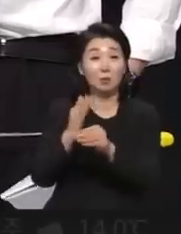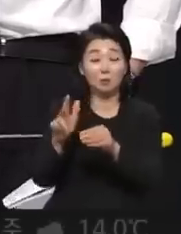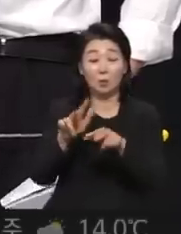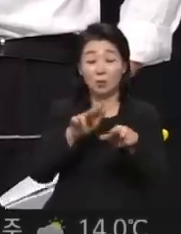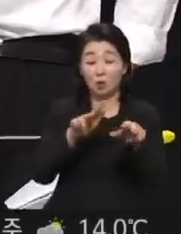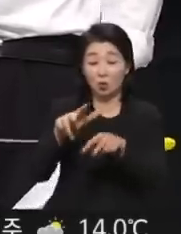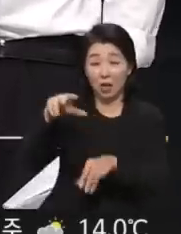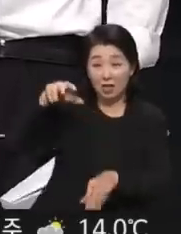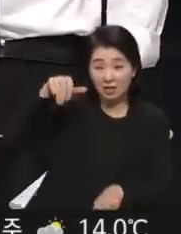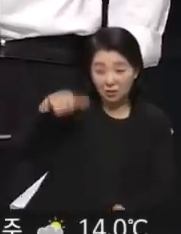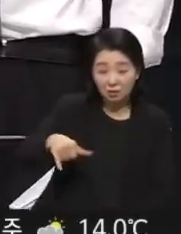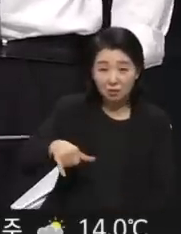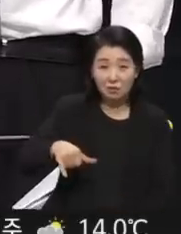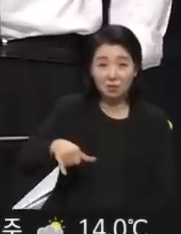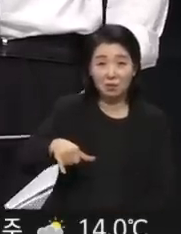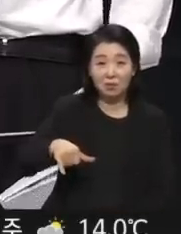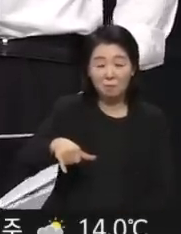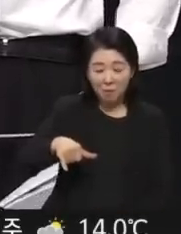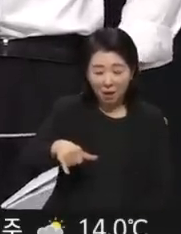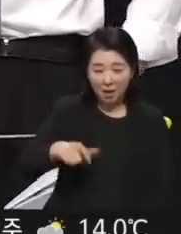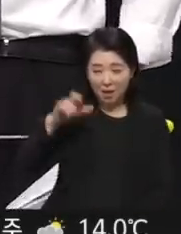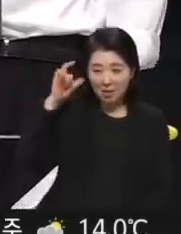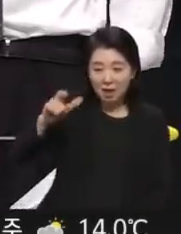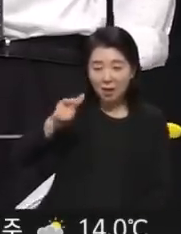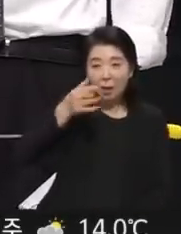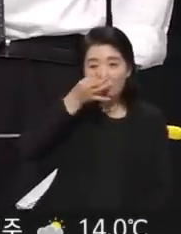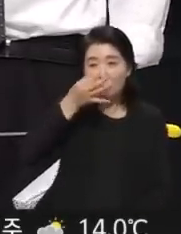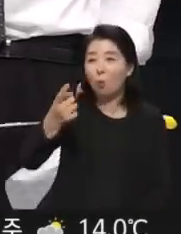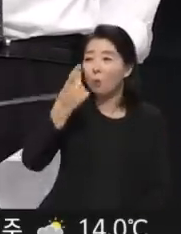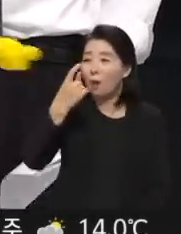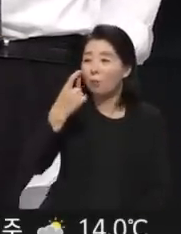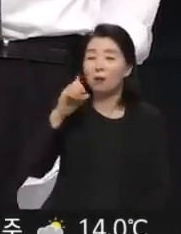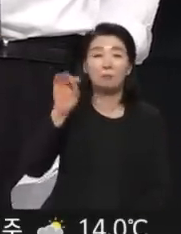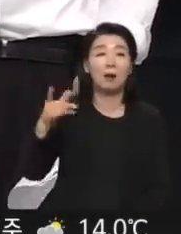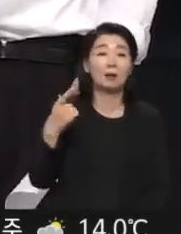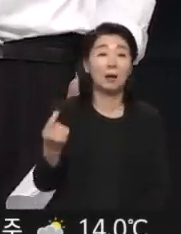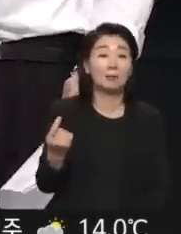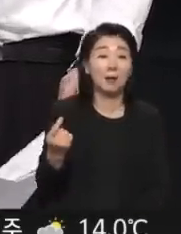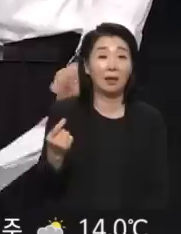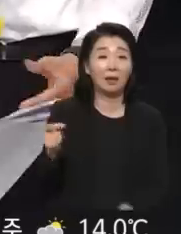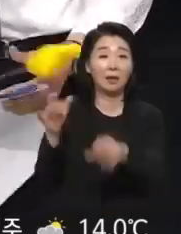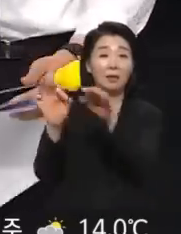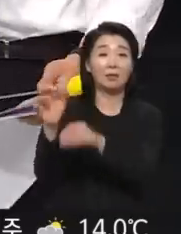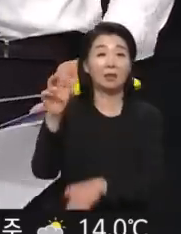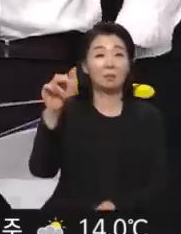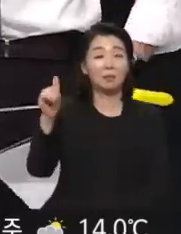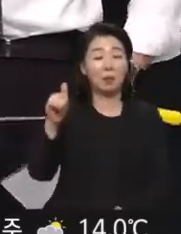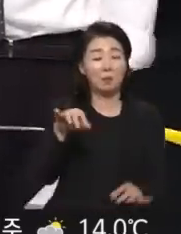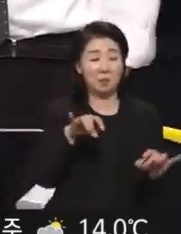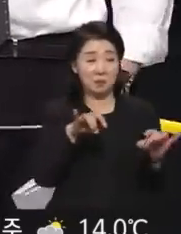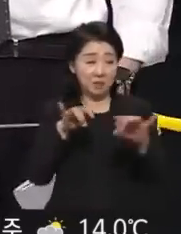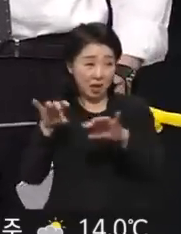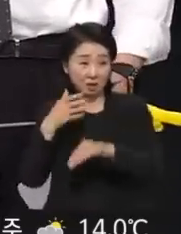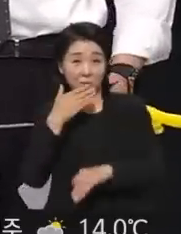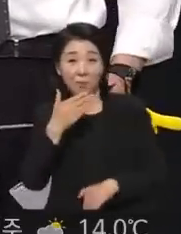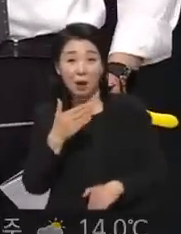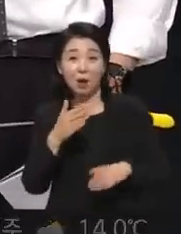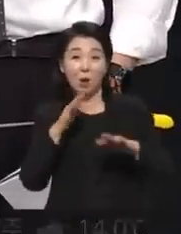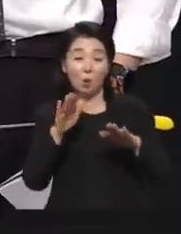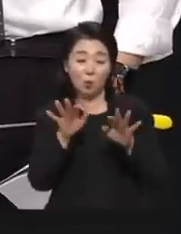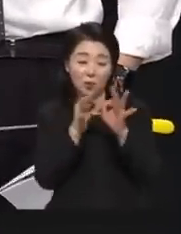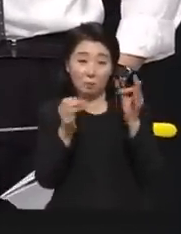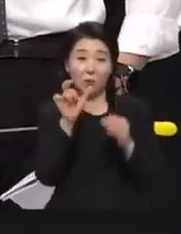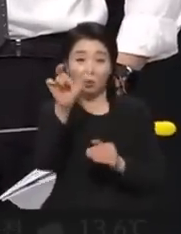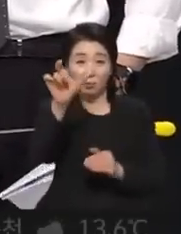끊는 단호함을 보고 배우라는 메시지를 던진 것 같은데요. 실제로 김 대표도 자극을 받은 걸까요? 오늘